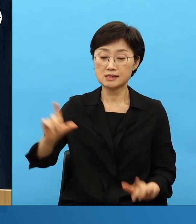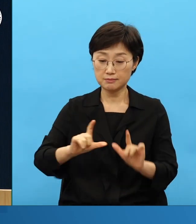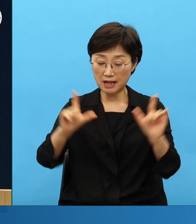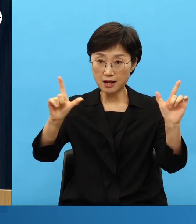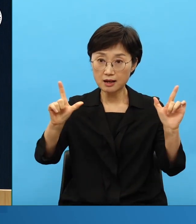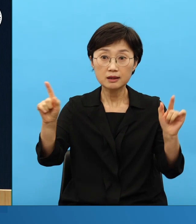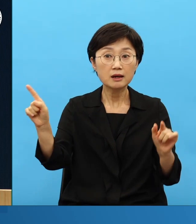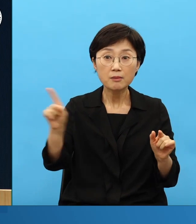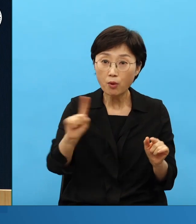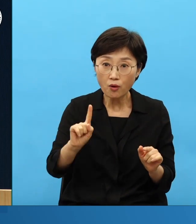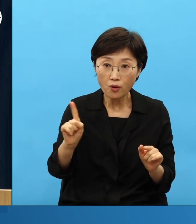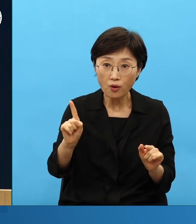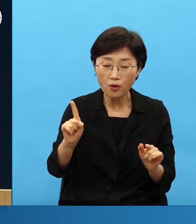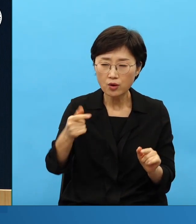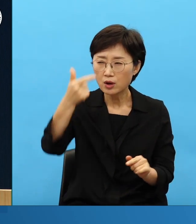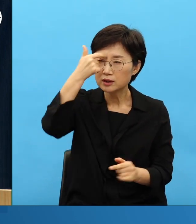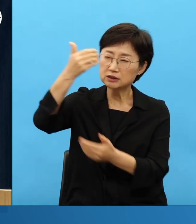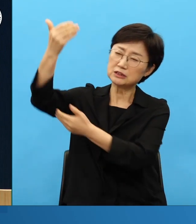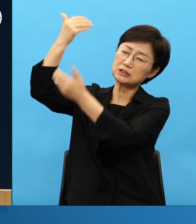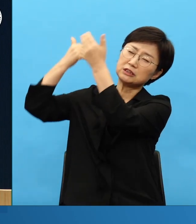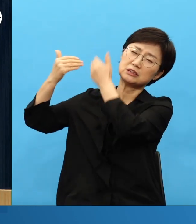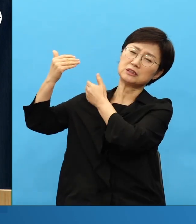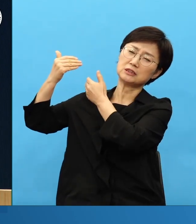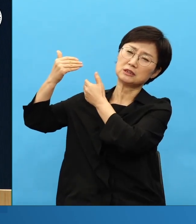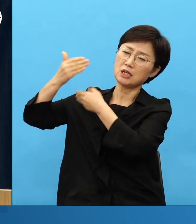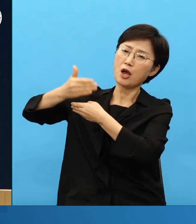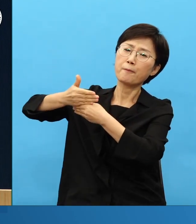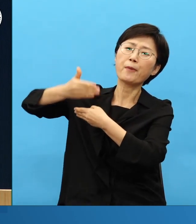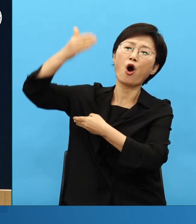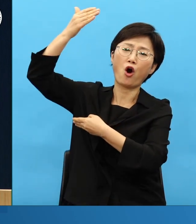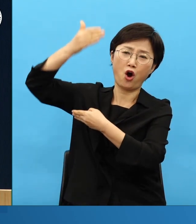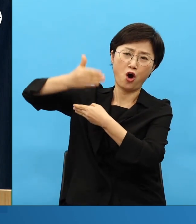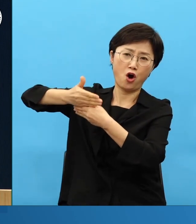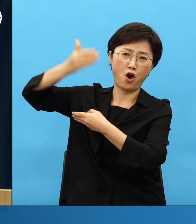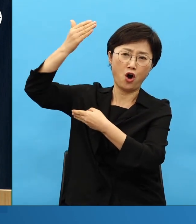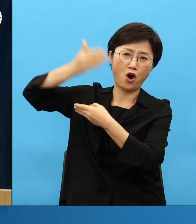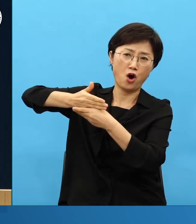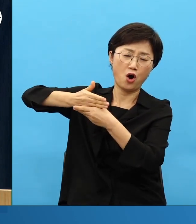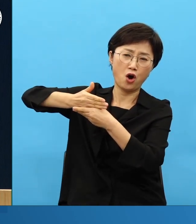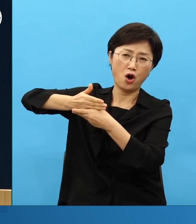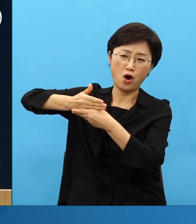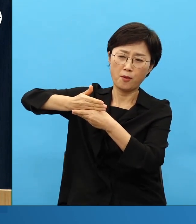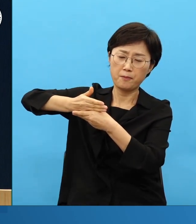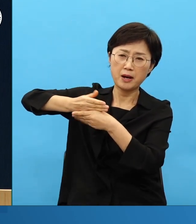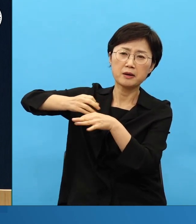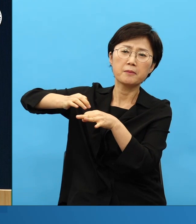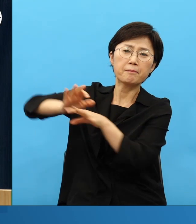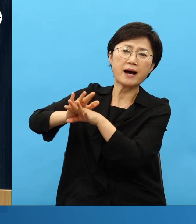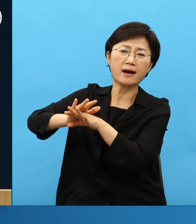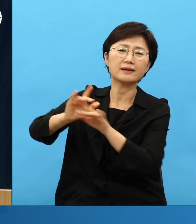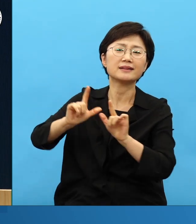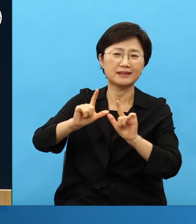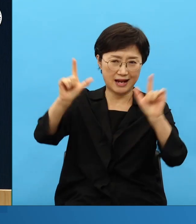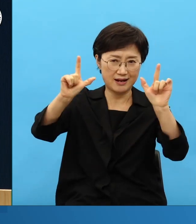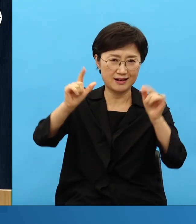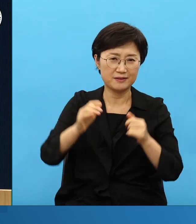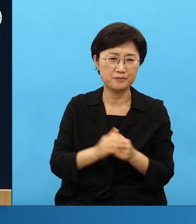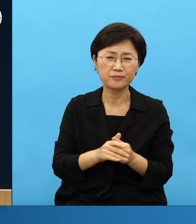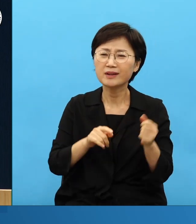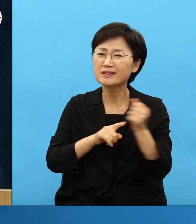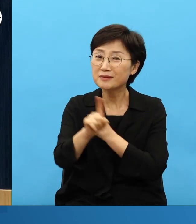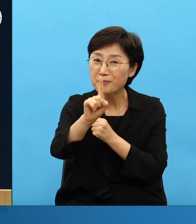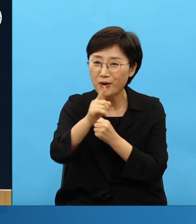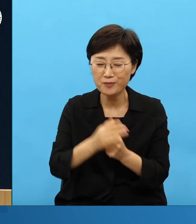Christmas transcends all barriers of the past and is the day of Christ. 그게 무슨 말이냐? What does that mean? 우리의